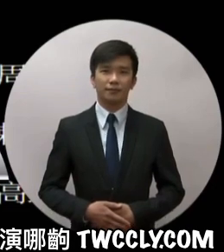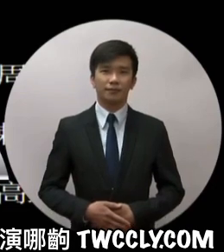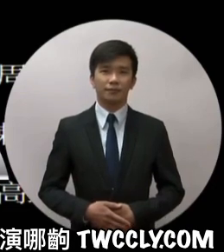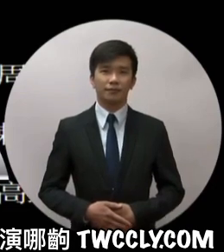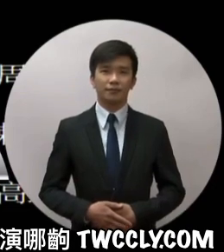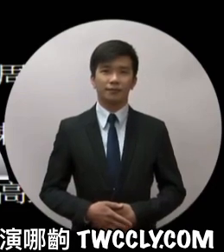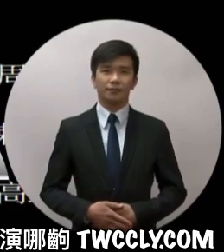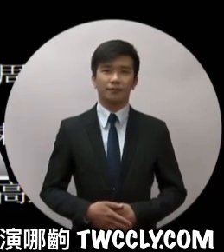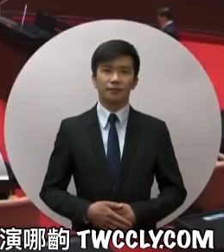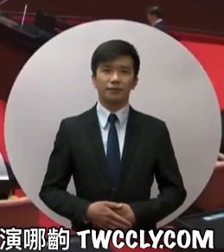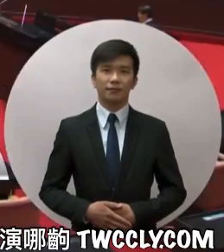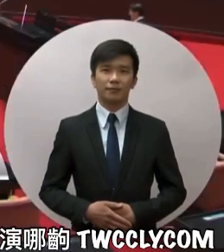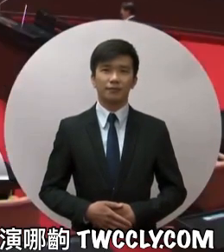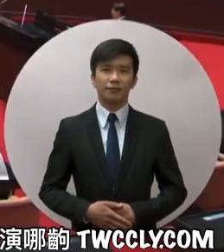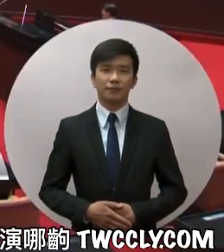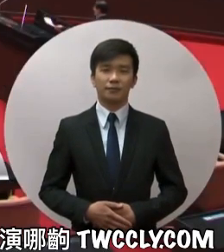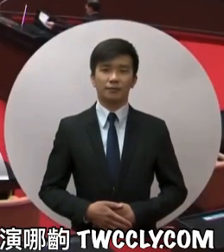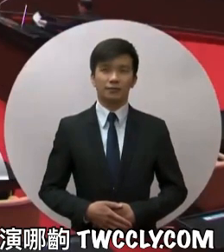謝謝謝謝謝謝謝謝謝謝